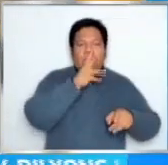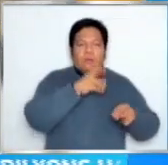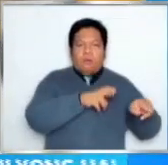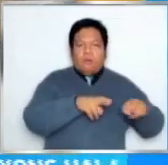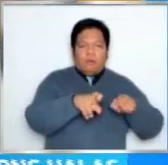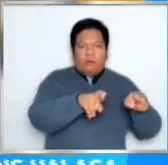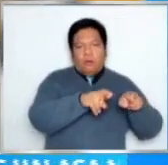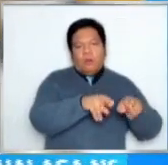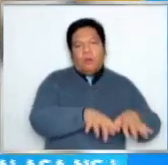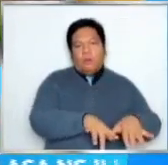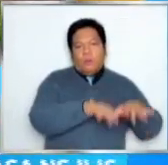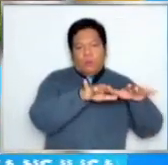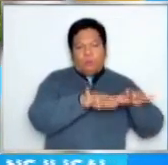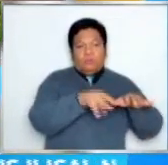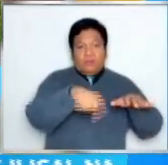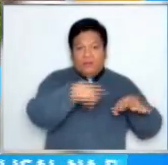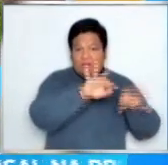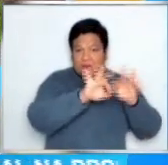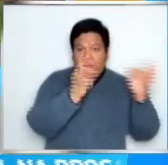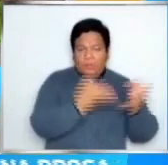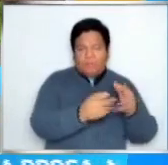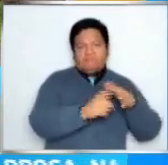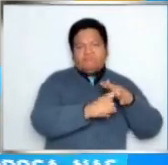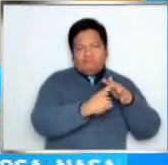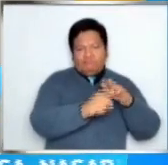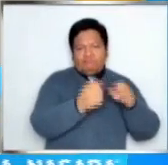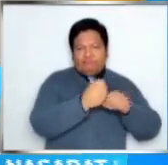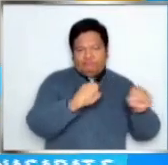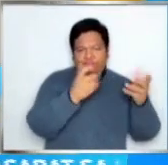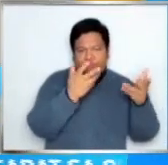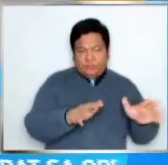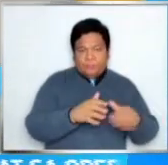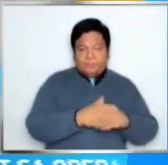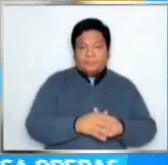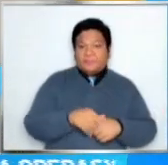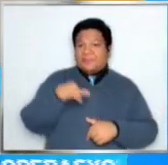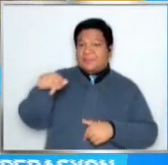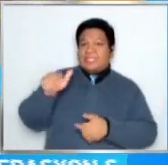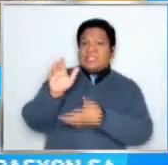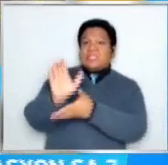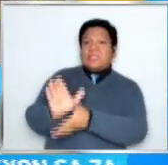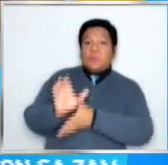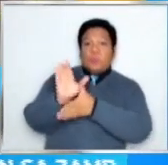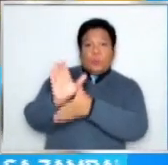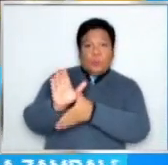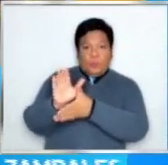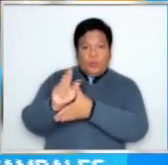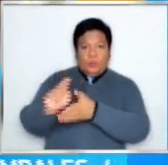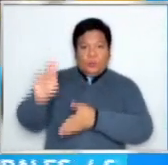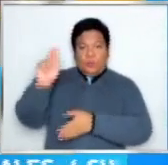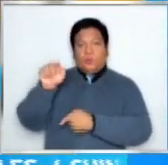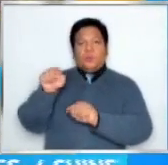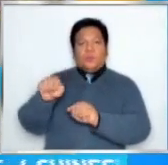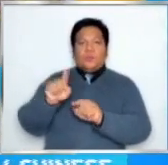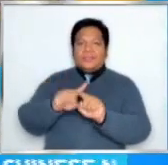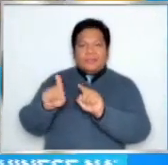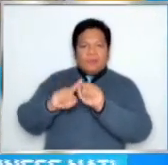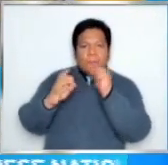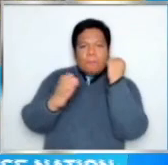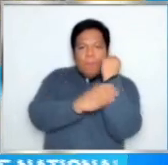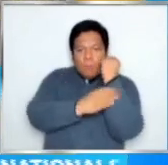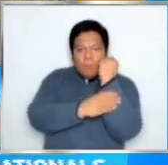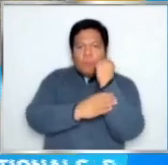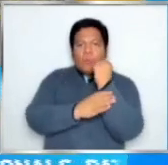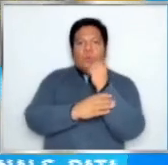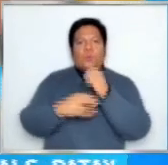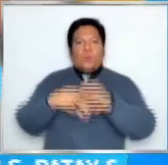Sirawai, Sambuanga del Norte naman, bumara sa Imbornal ang mga kahoy at kawayan na inadod ng baha. Galing pa ang mga ito sa bundok at dinala ng umapaw